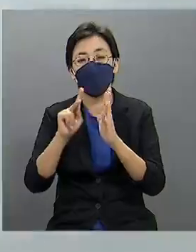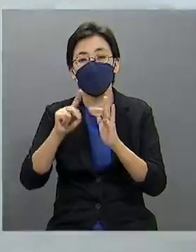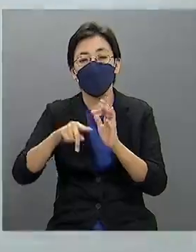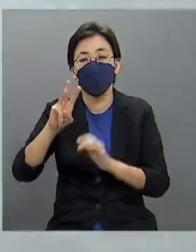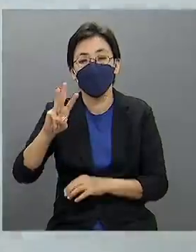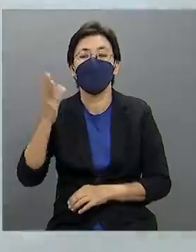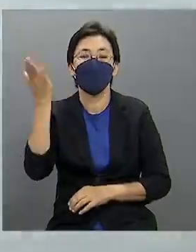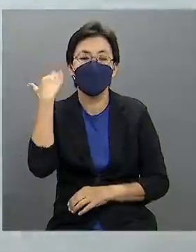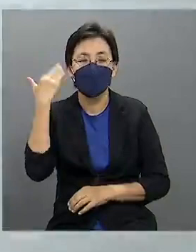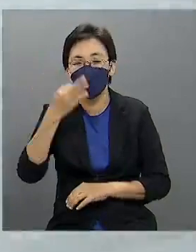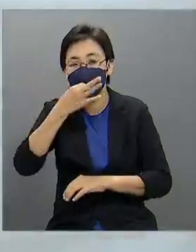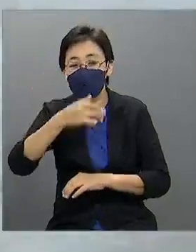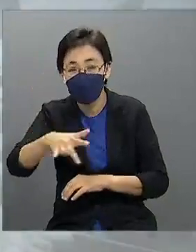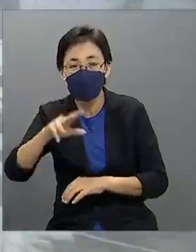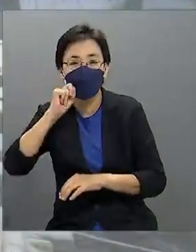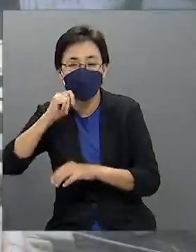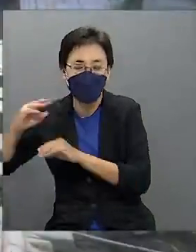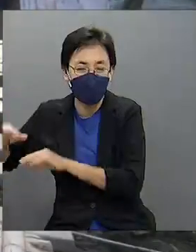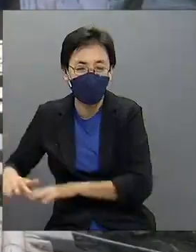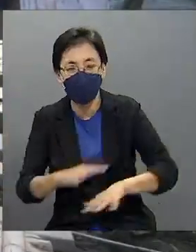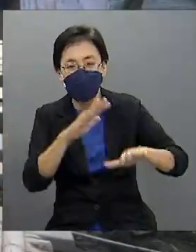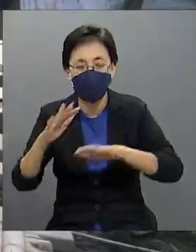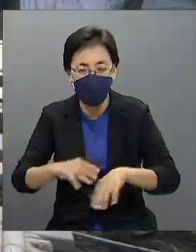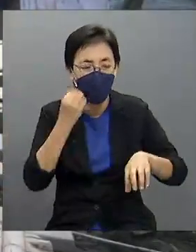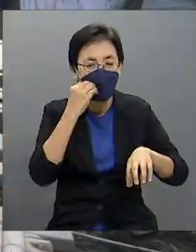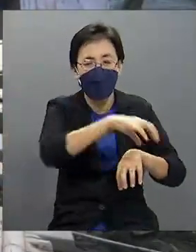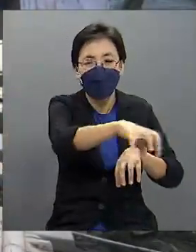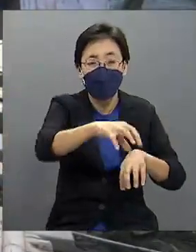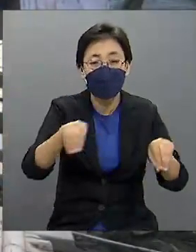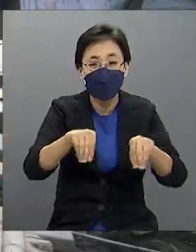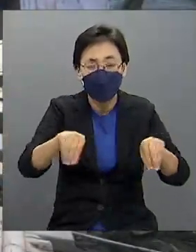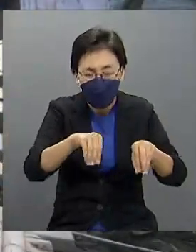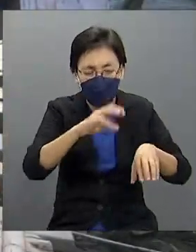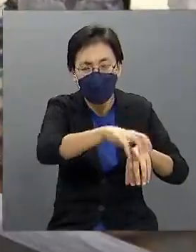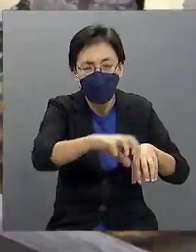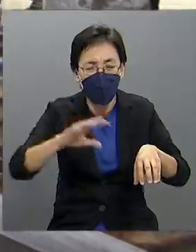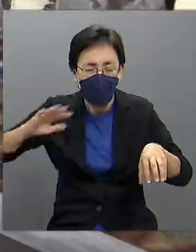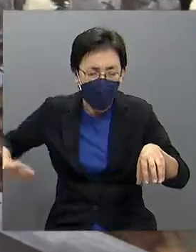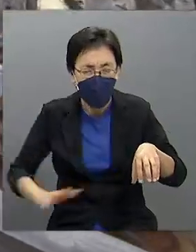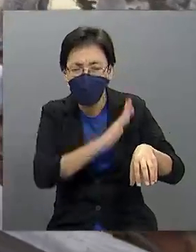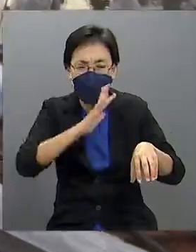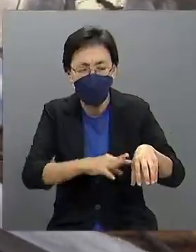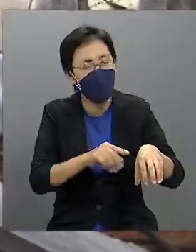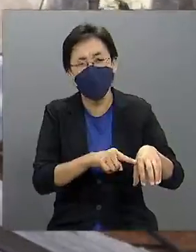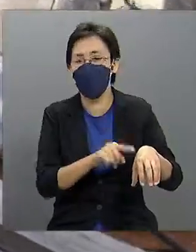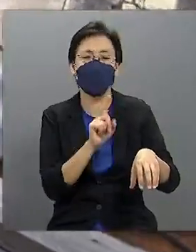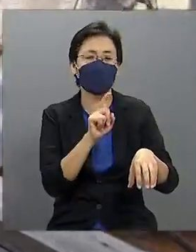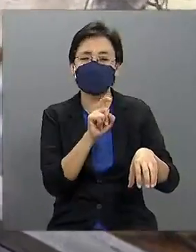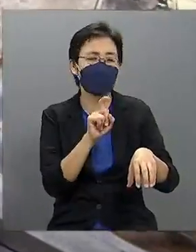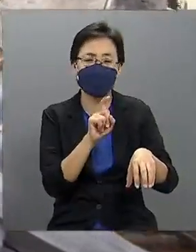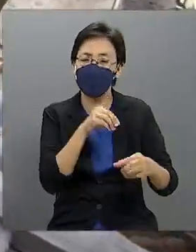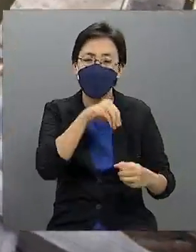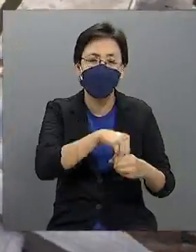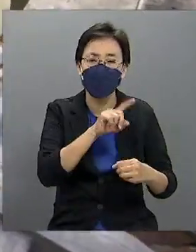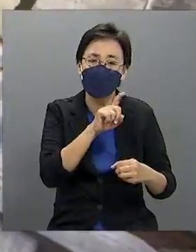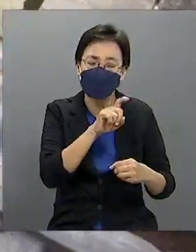เรือนหลังแล้ว หลัง เล่า ที่ล้อหนีก่ทอยกบบานเรือน พ Belle ทยื่นออกไป